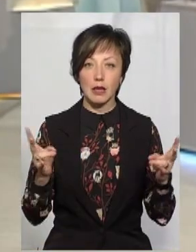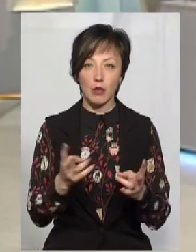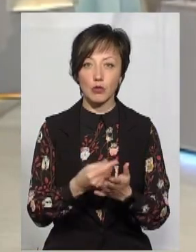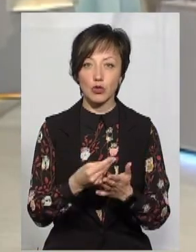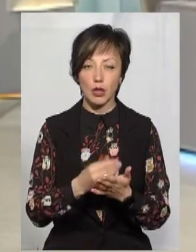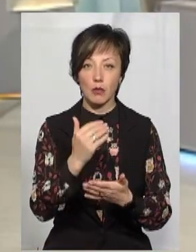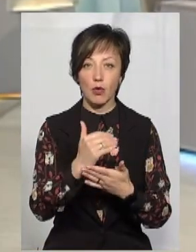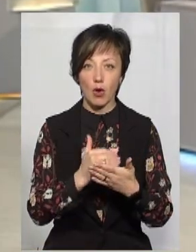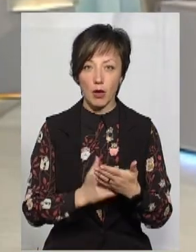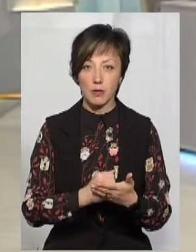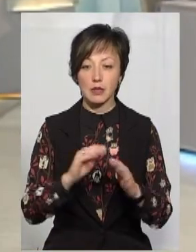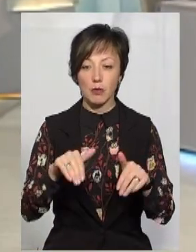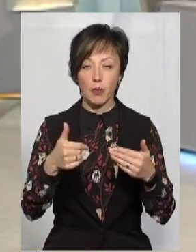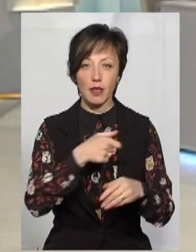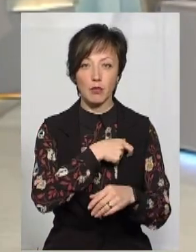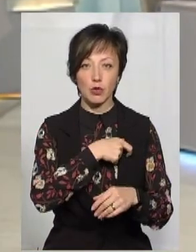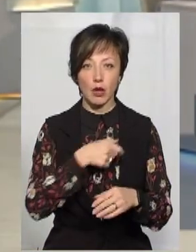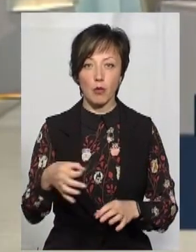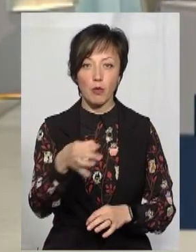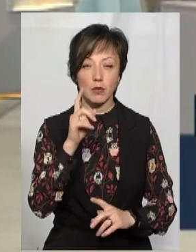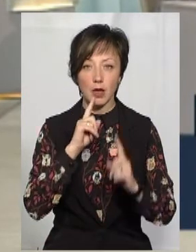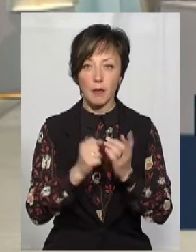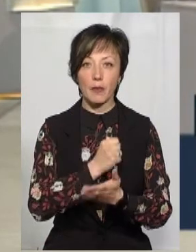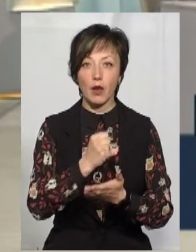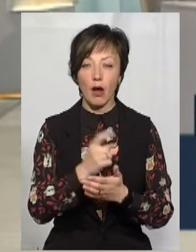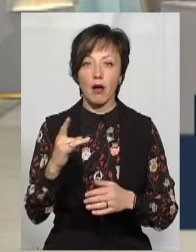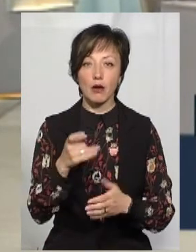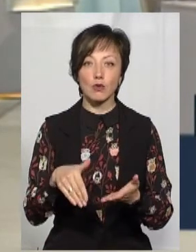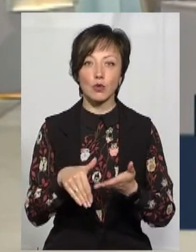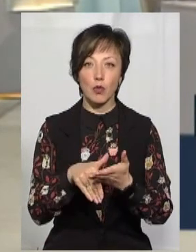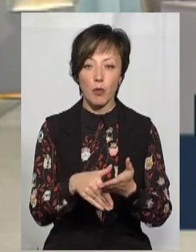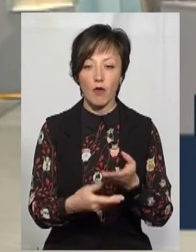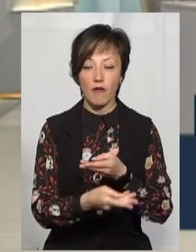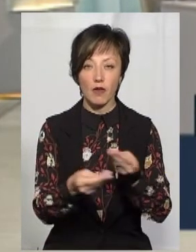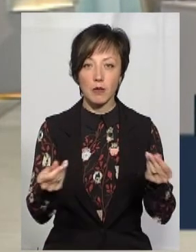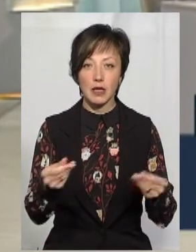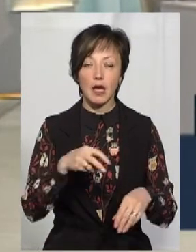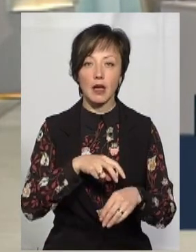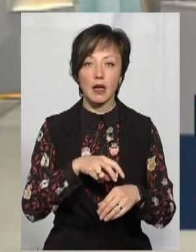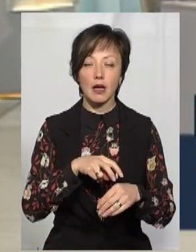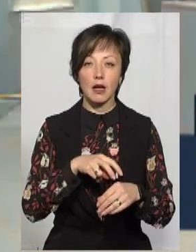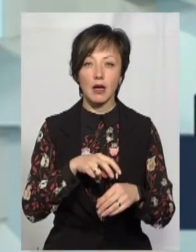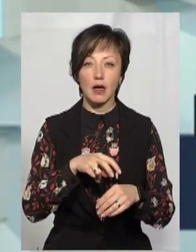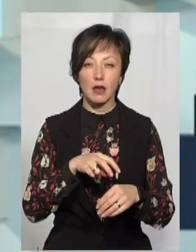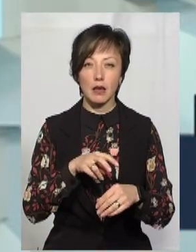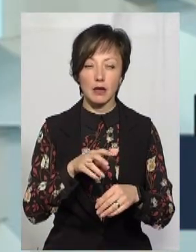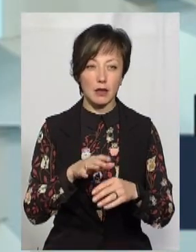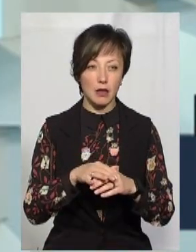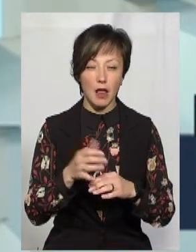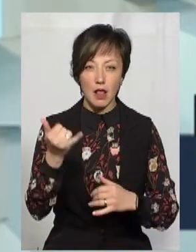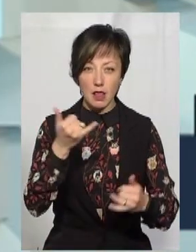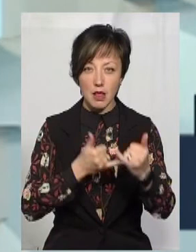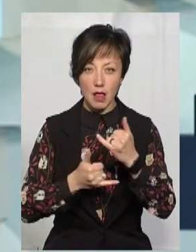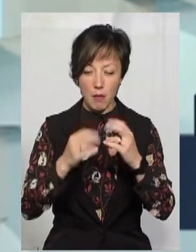ми її хочемо прийняти, також запропонувати депутатам обласної ради, щоб одноразову допомогу виплатити лікарям, не лікарям, а лаборантам,